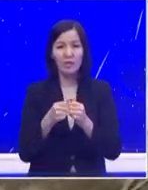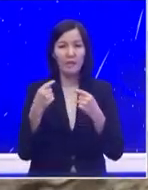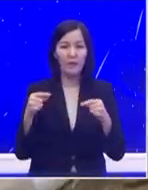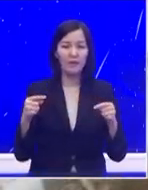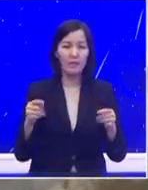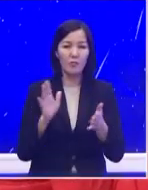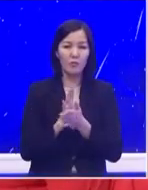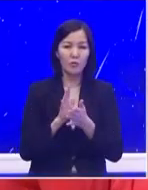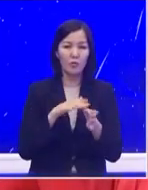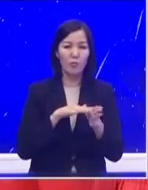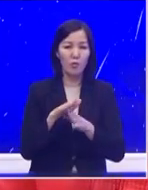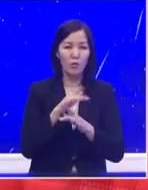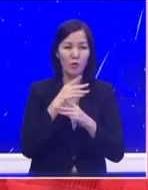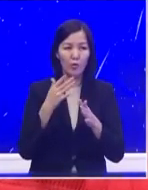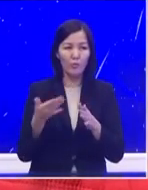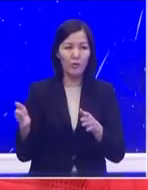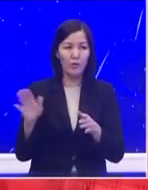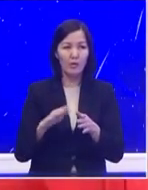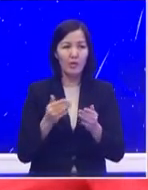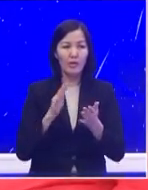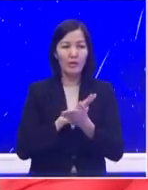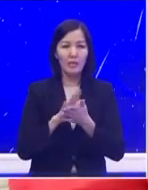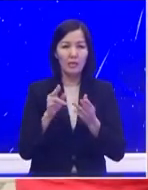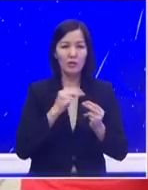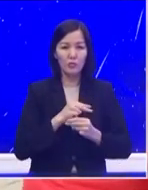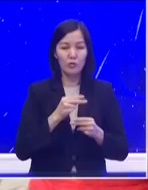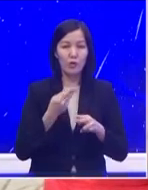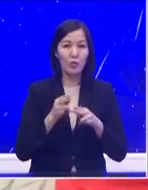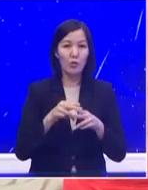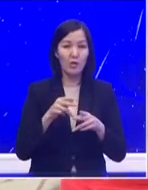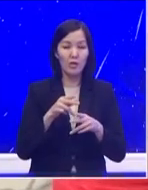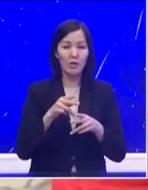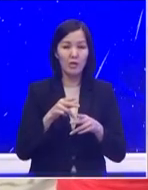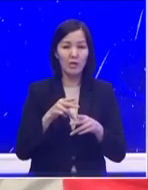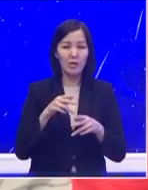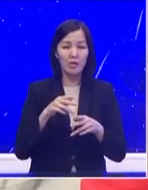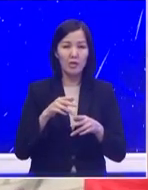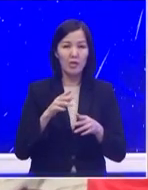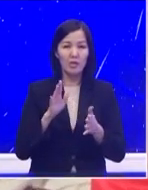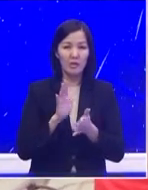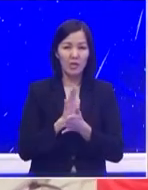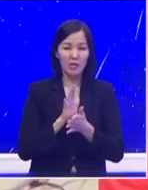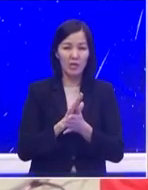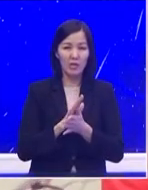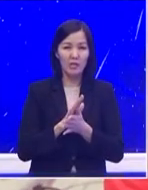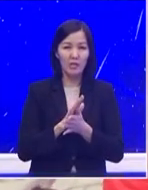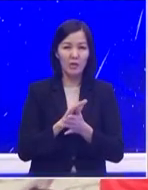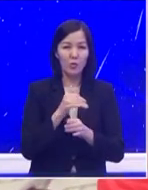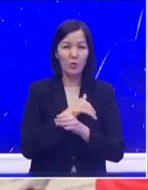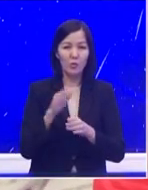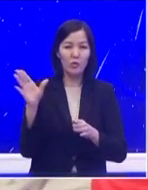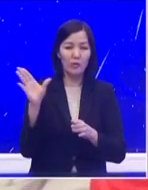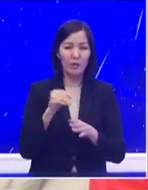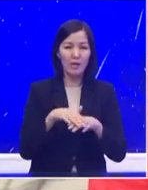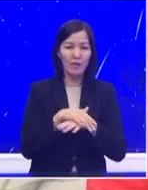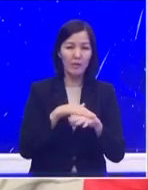мынадай. Жасырты тазалық жұмыс өте нашар. Көріп тұрсыз ба, кешегіні салынған жер бәрі ыбырсып жатыр. Көше толған мусор жан жақтың бәрі, базардың